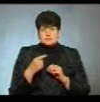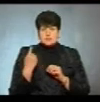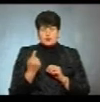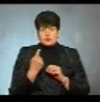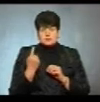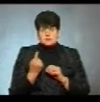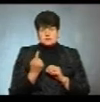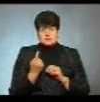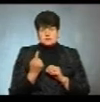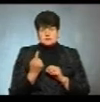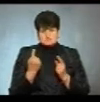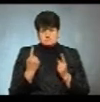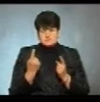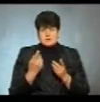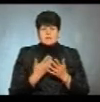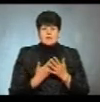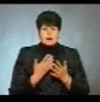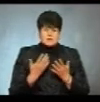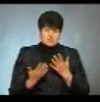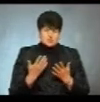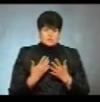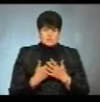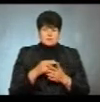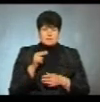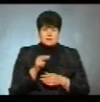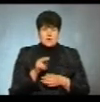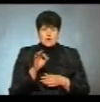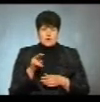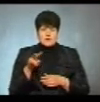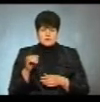області доволі вагомий. Якщо в Петра Олексійовича